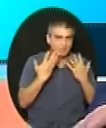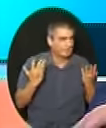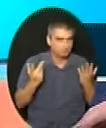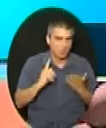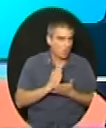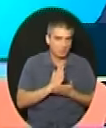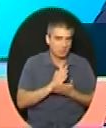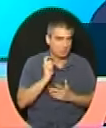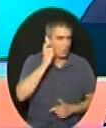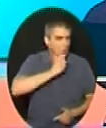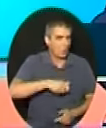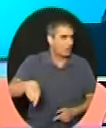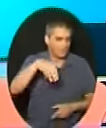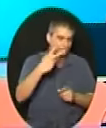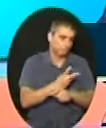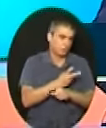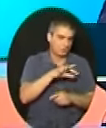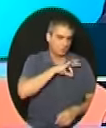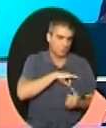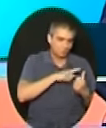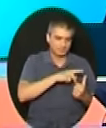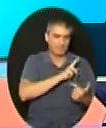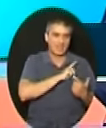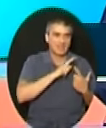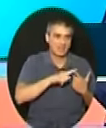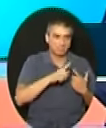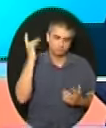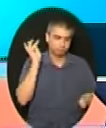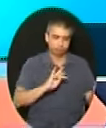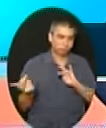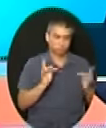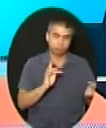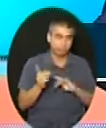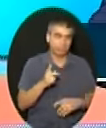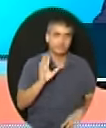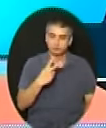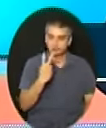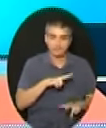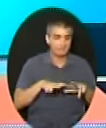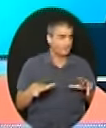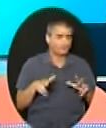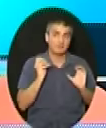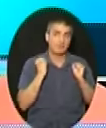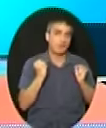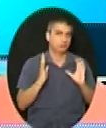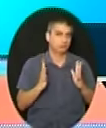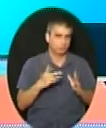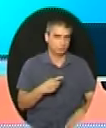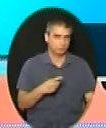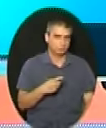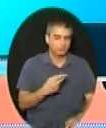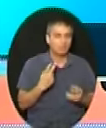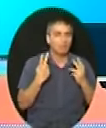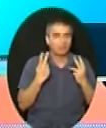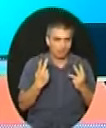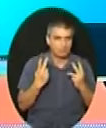שלא התכוננו נגד החוליגנים השגרתיים, הרוסים והאנגלים שתוקפים אלה את אלה, ויש 2 במצב אנוש,